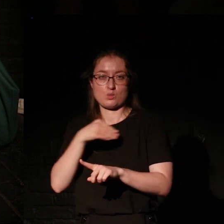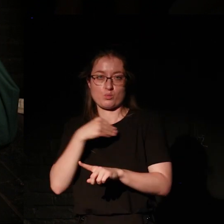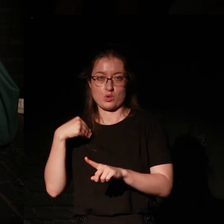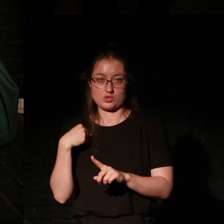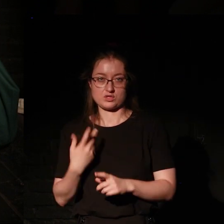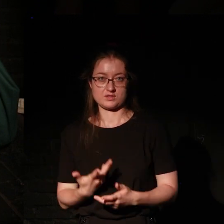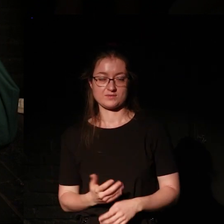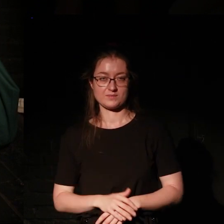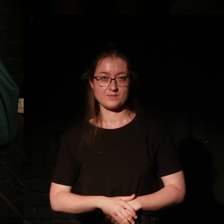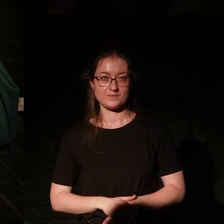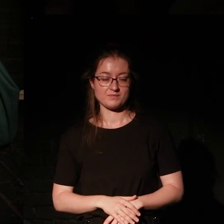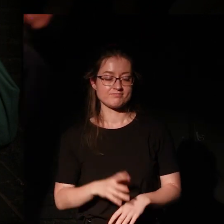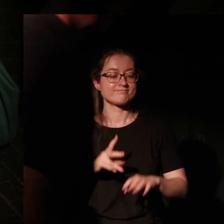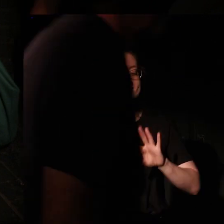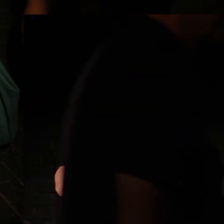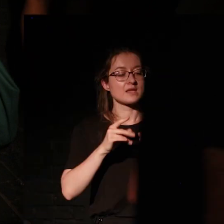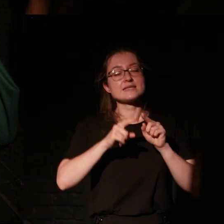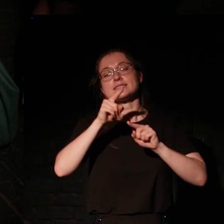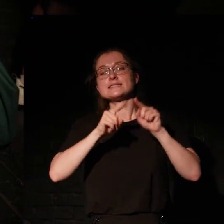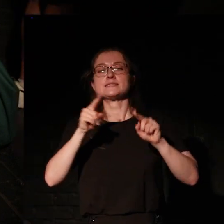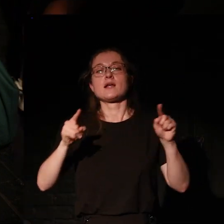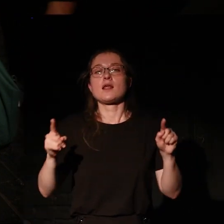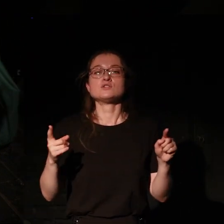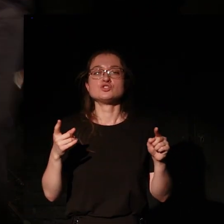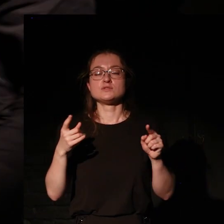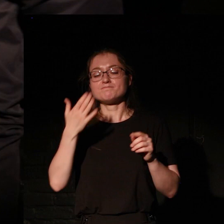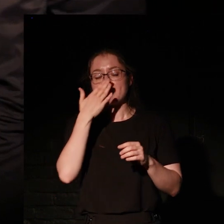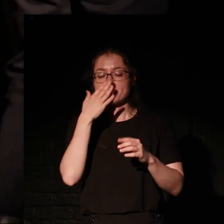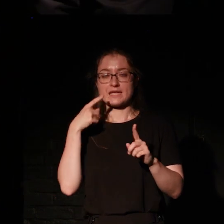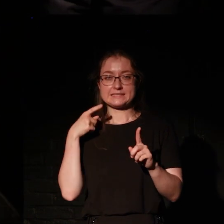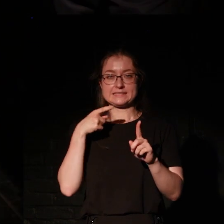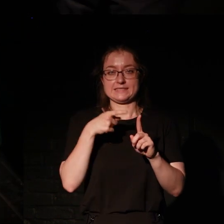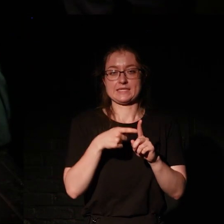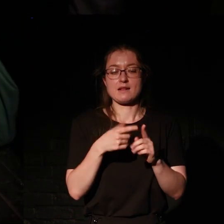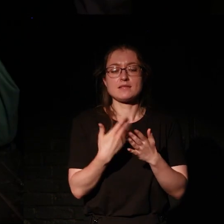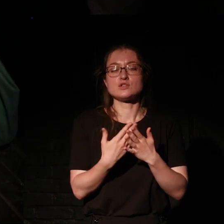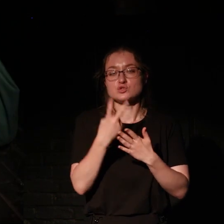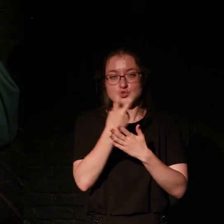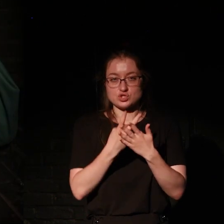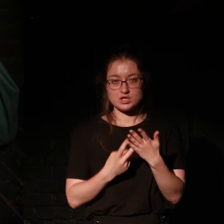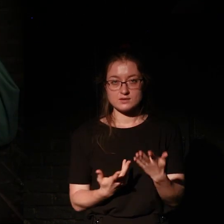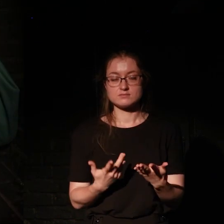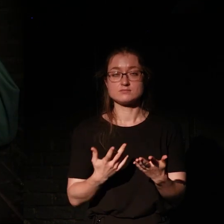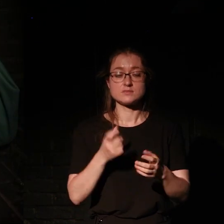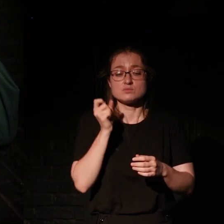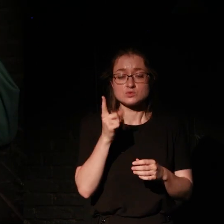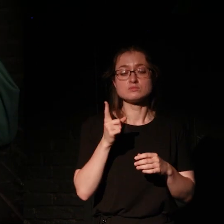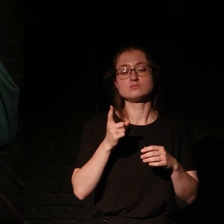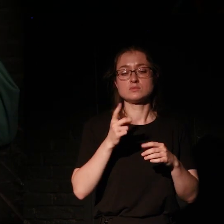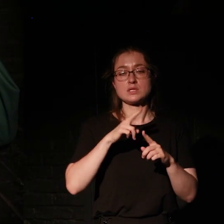do jakich celów czytamy. Tak? Bo są przykłady, na przykład jest